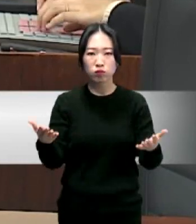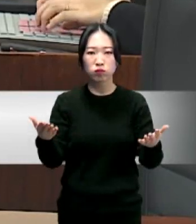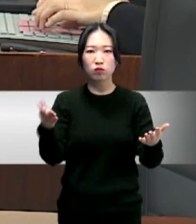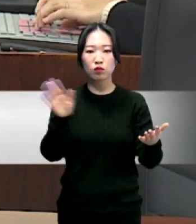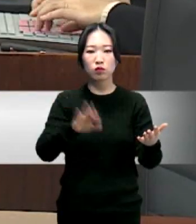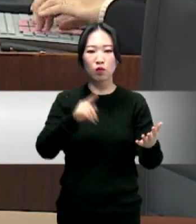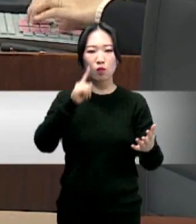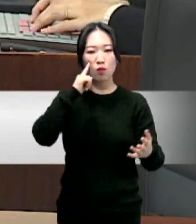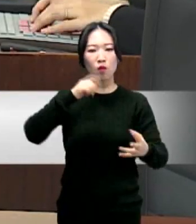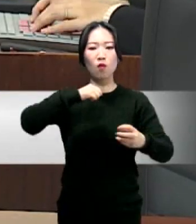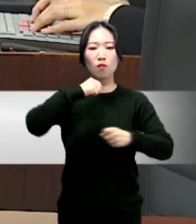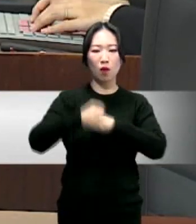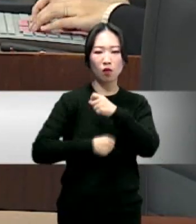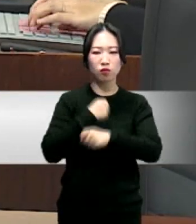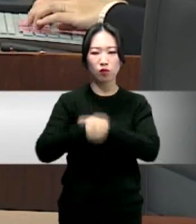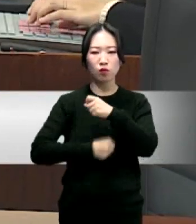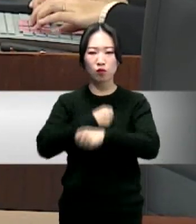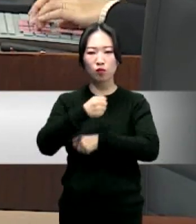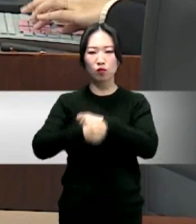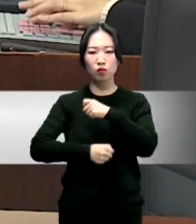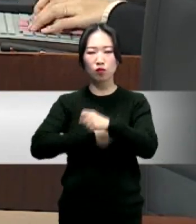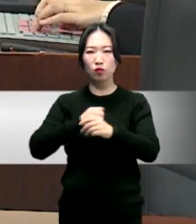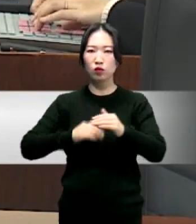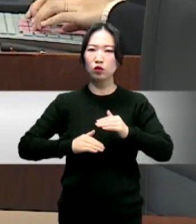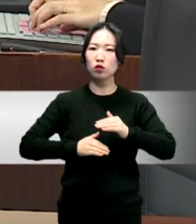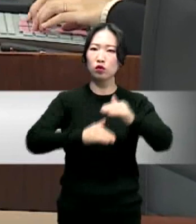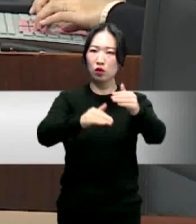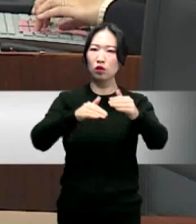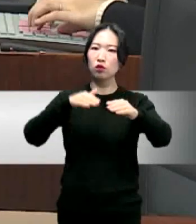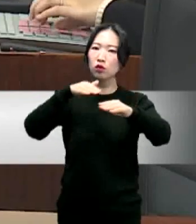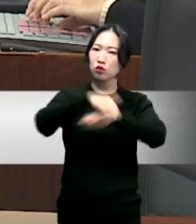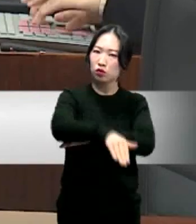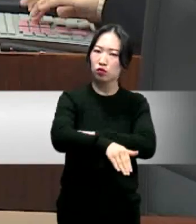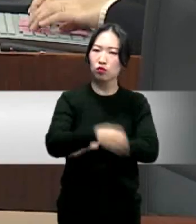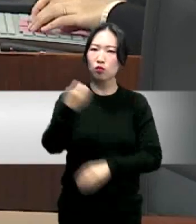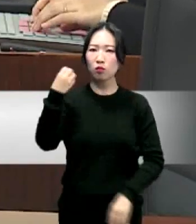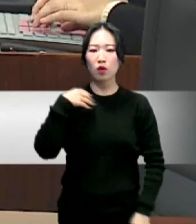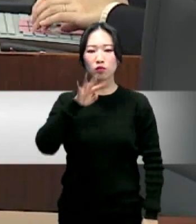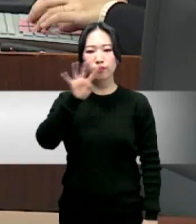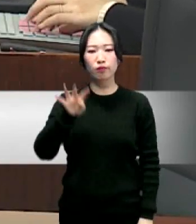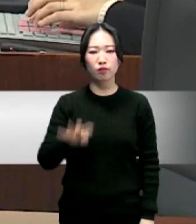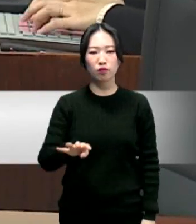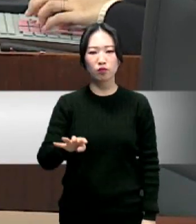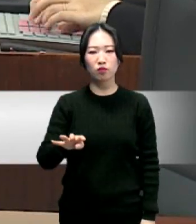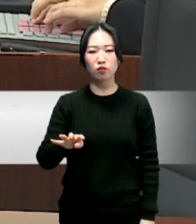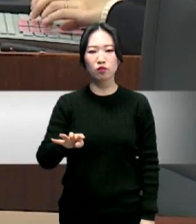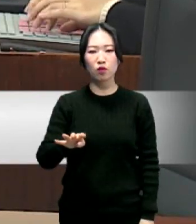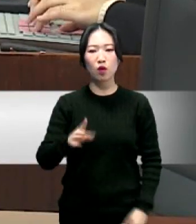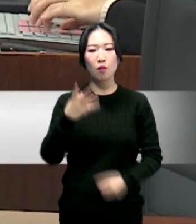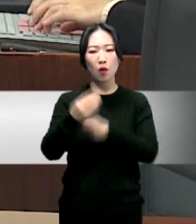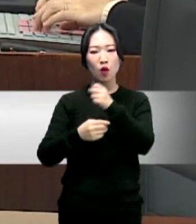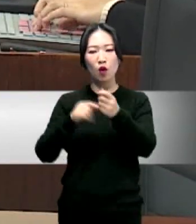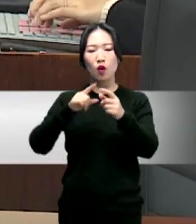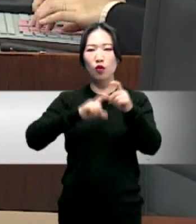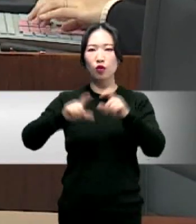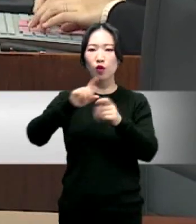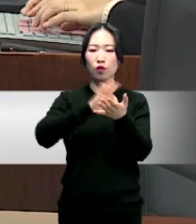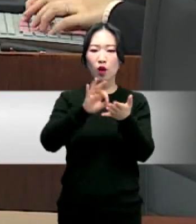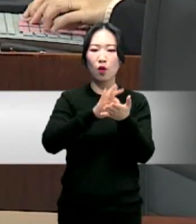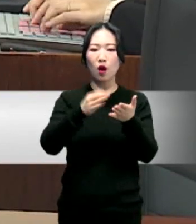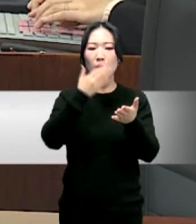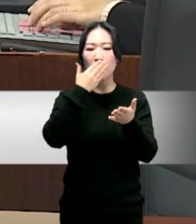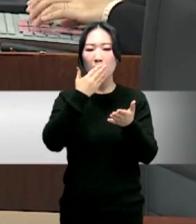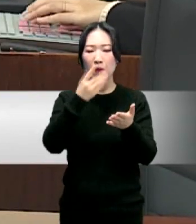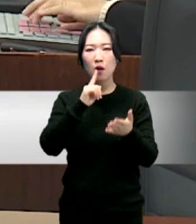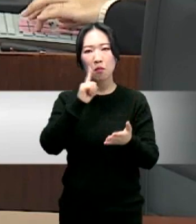현재 와서 그걸 가지고 지금 계속 진행 과정으로 현대화 사업으로 한다. 지금 하면 몇년 동안 더